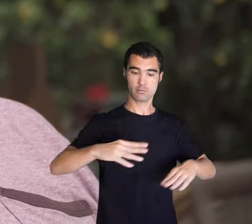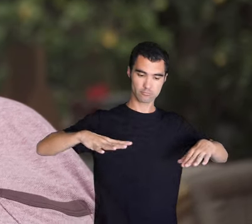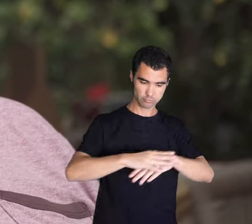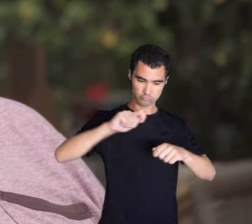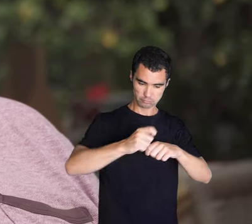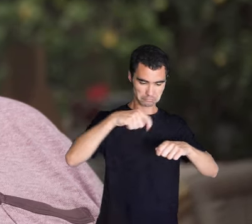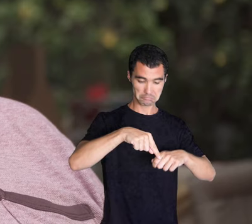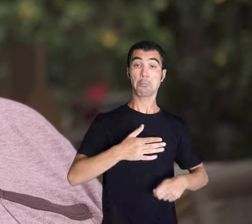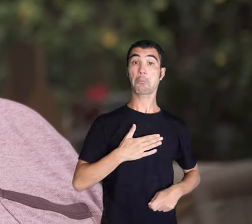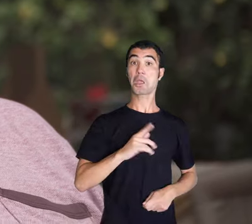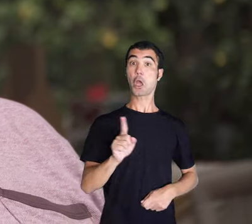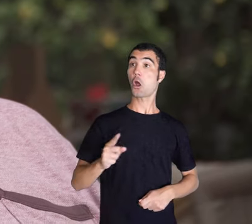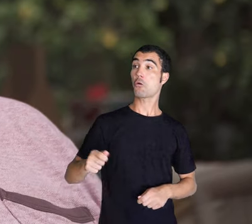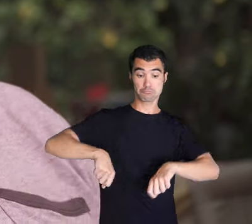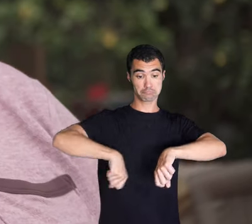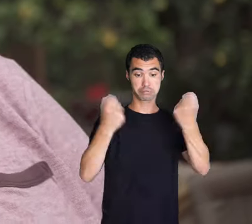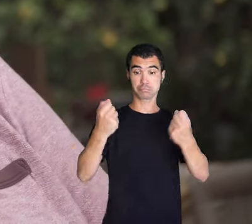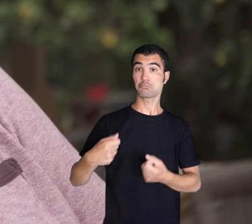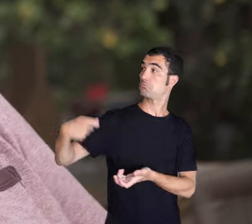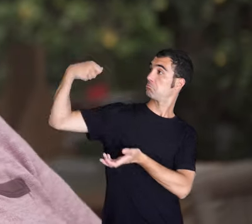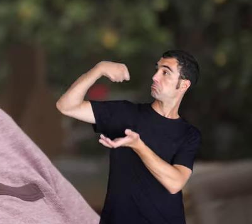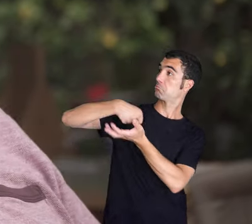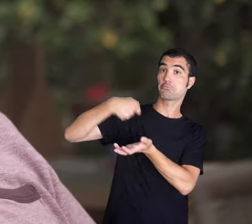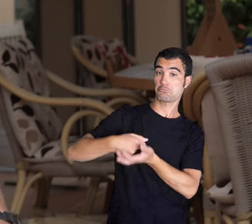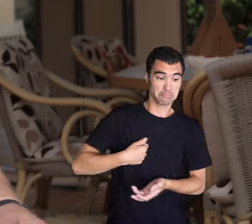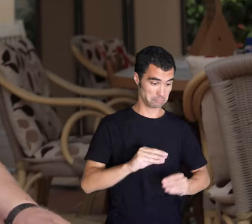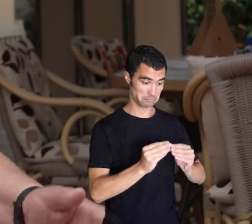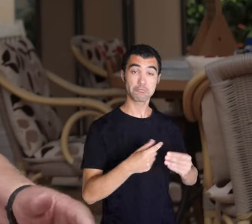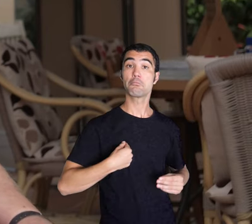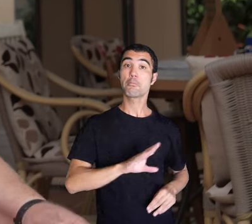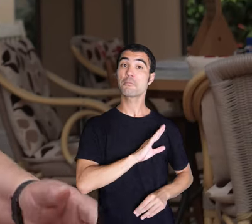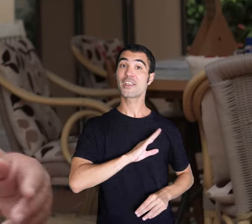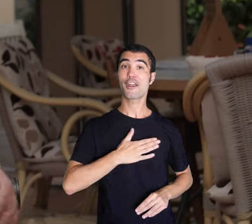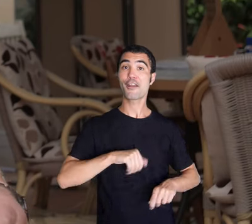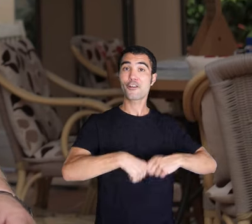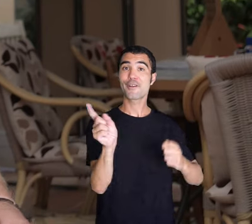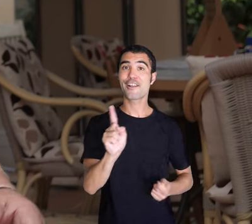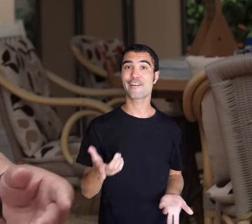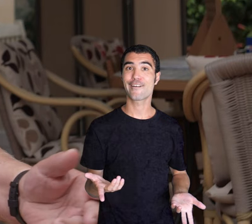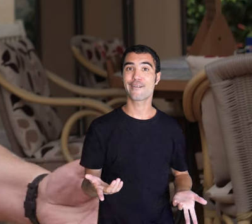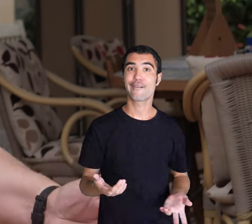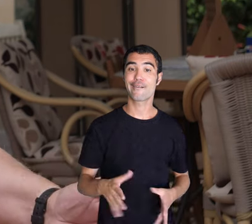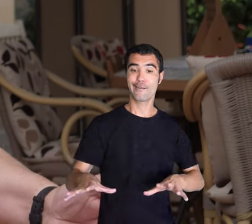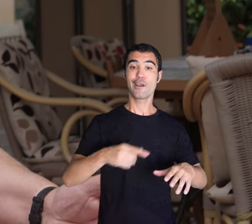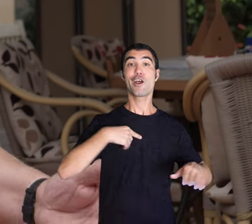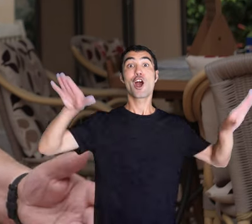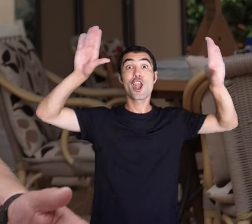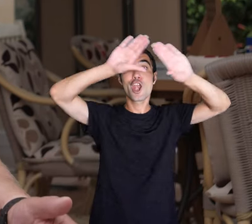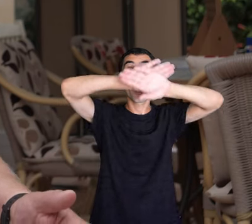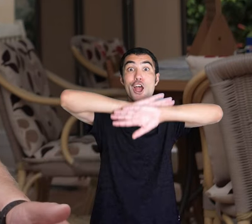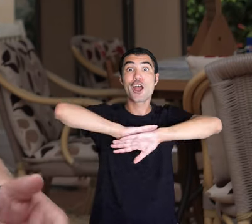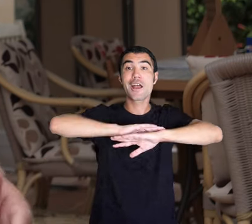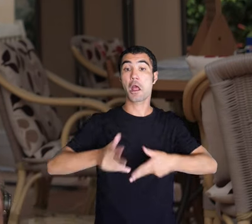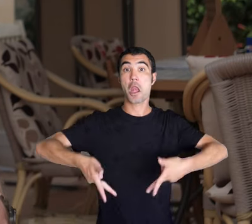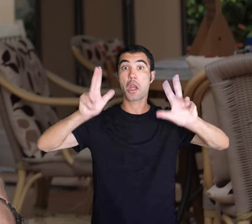que no eren les seves. Si s'espanyaven, no espanyaven les seves, perquè molts del vespre, en lloc d'estar amb els senyors, com que